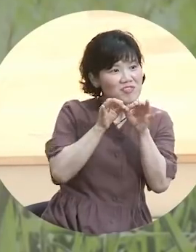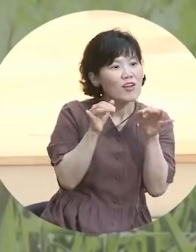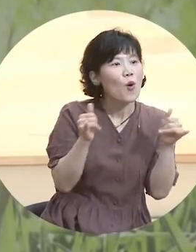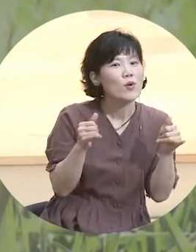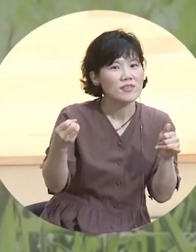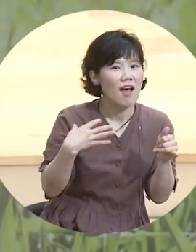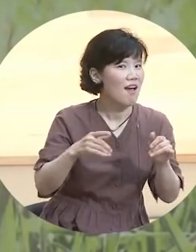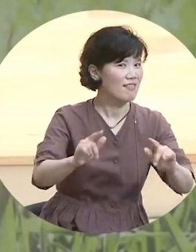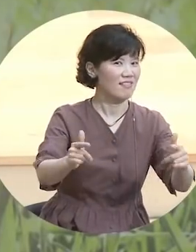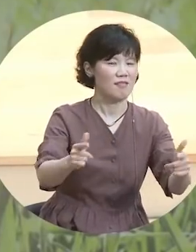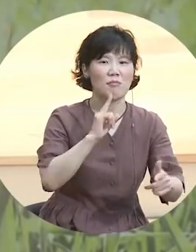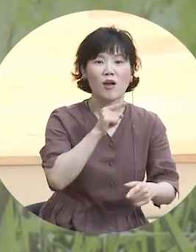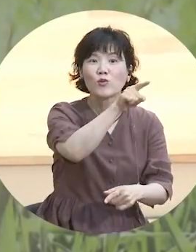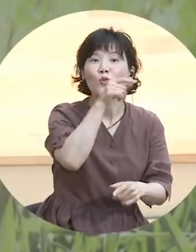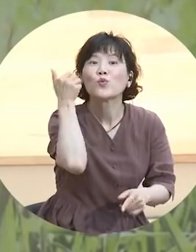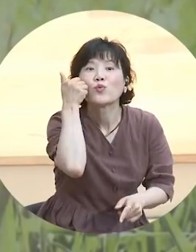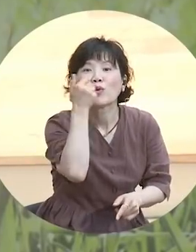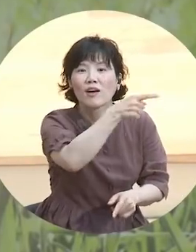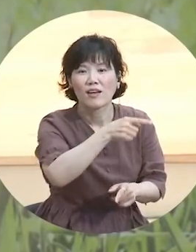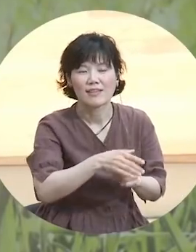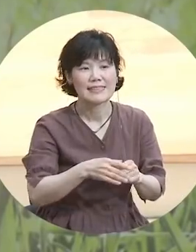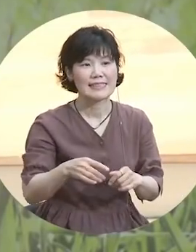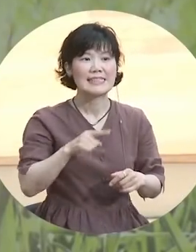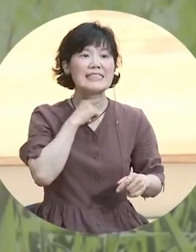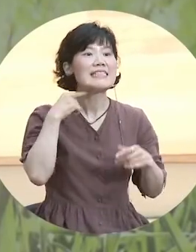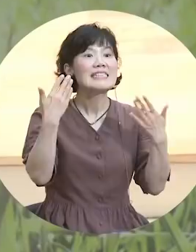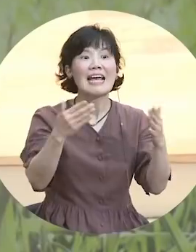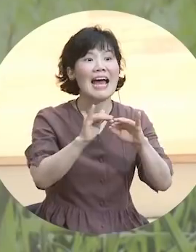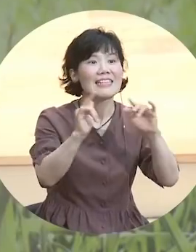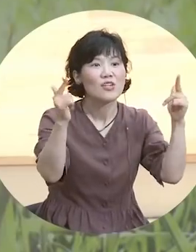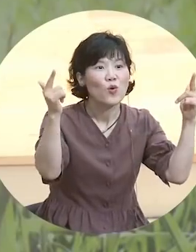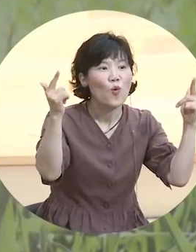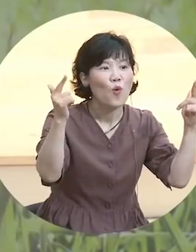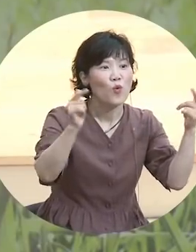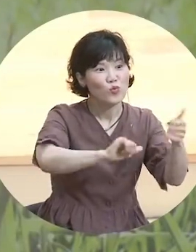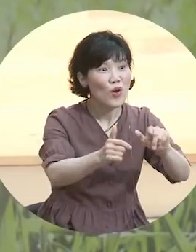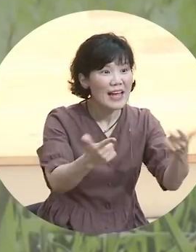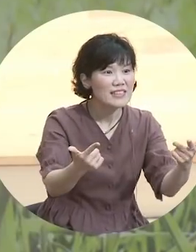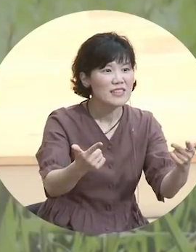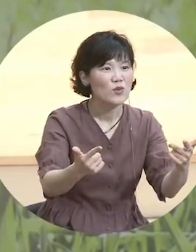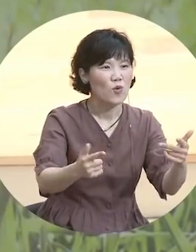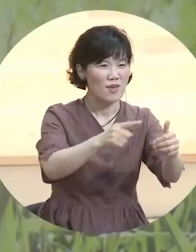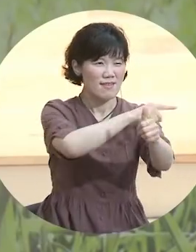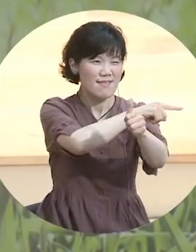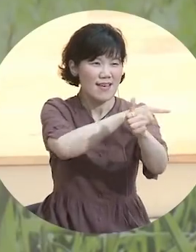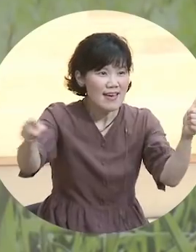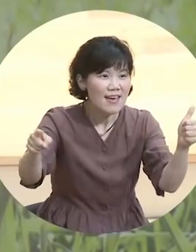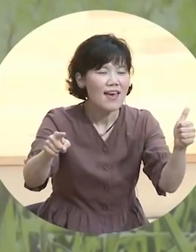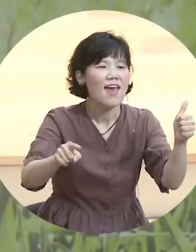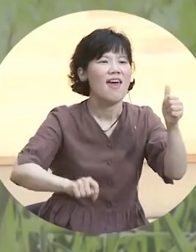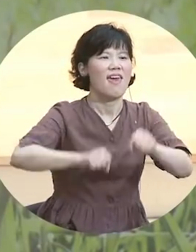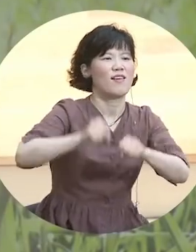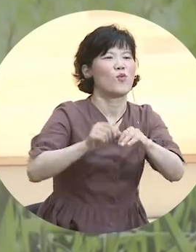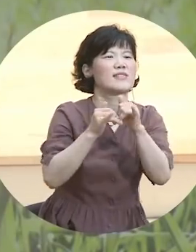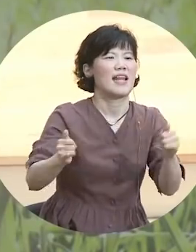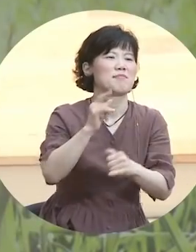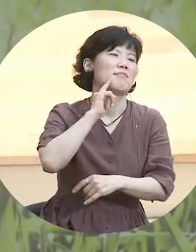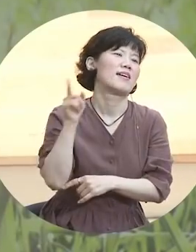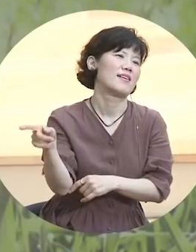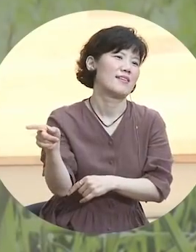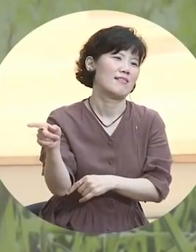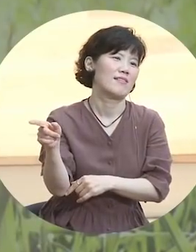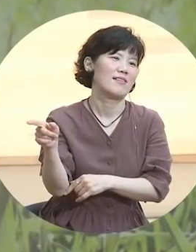거예요. 저게 누구냐면 희생자가 아니고 학살을 실제로 저질렀던 행동대원이라는